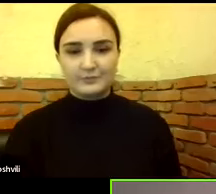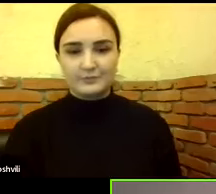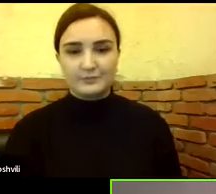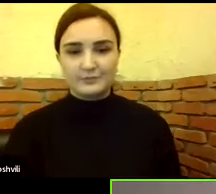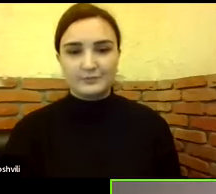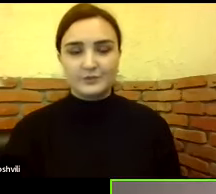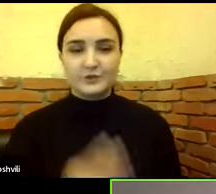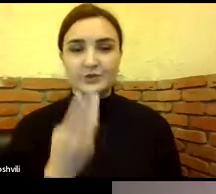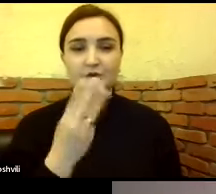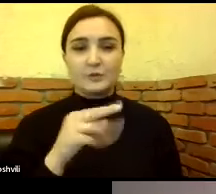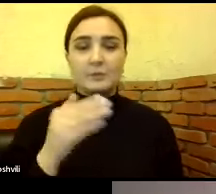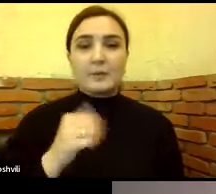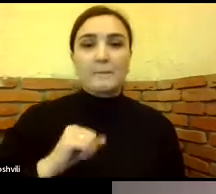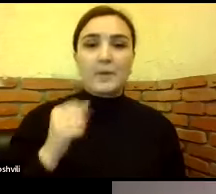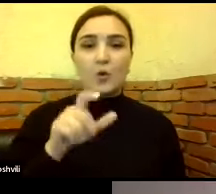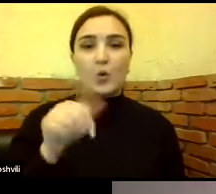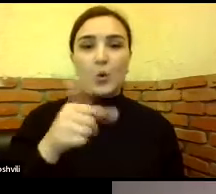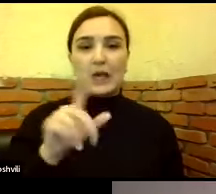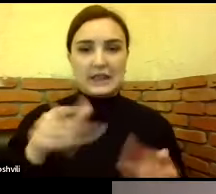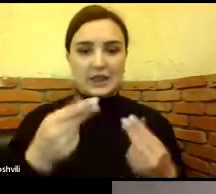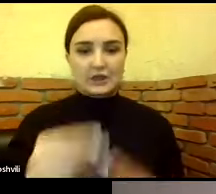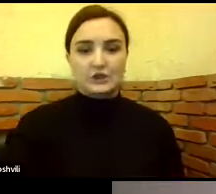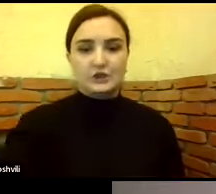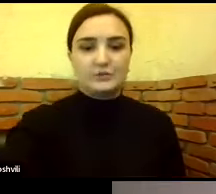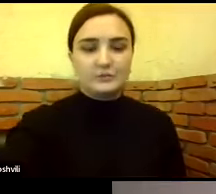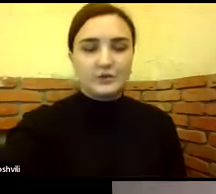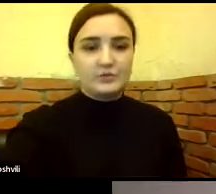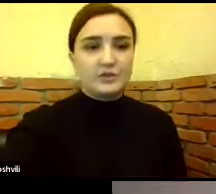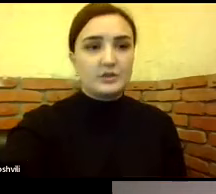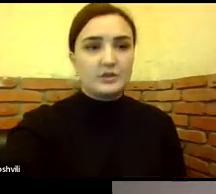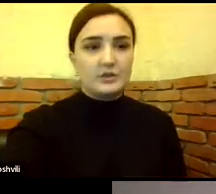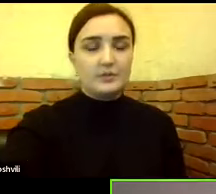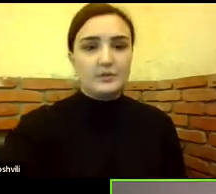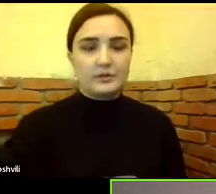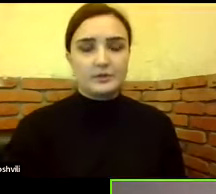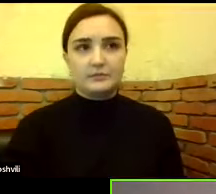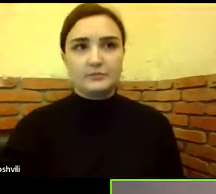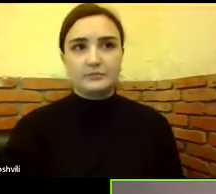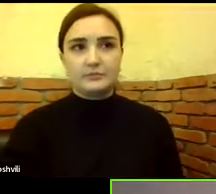არ ვიცი პრინციპში როგორ გადარჩნენ, აბა უთხრი.